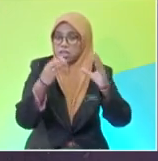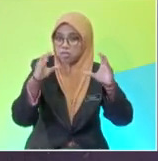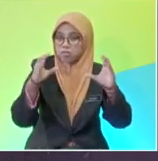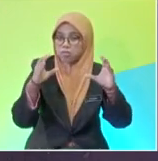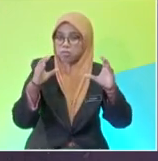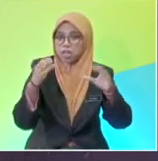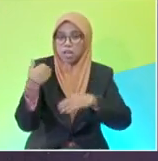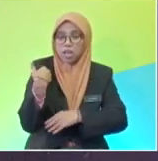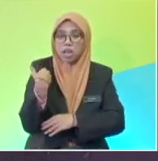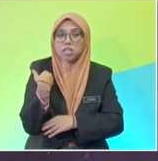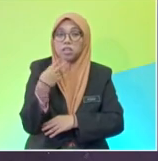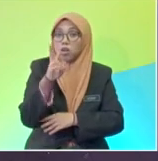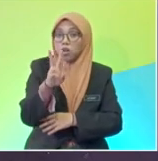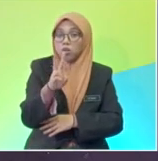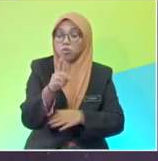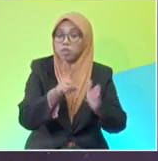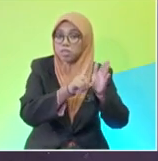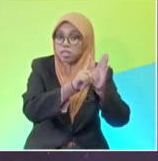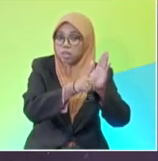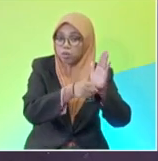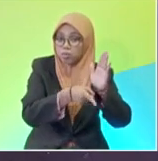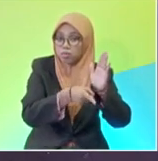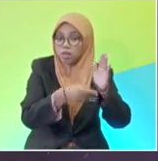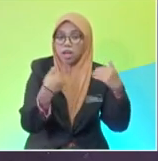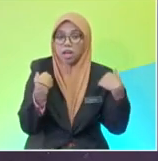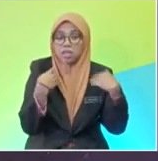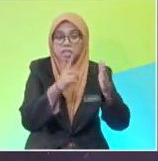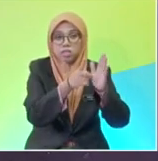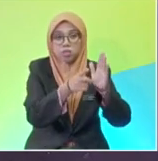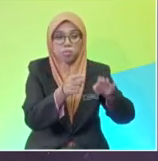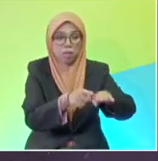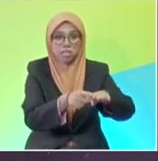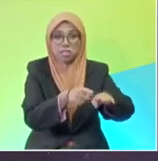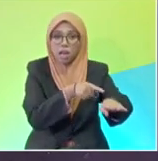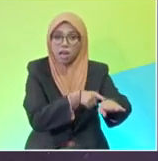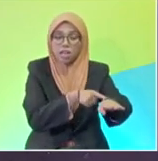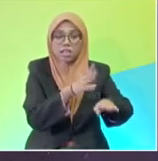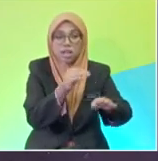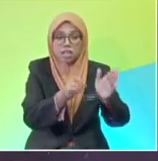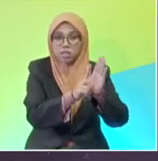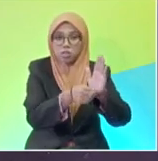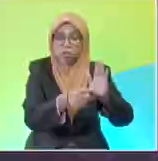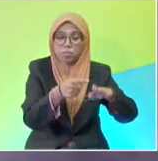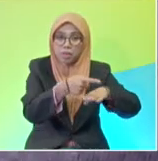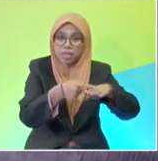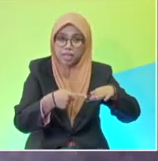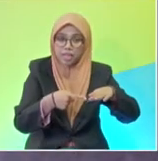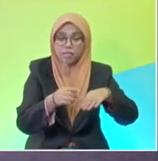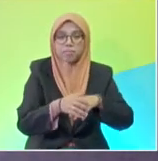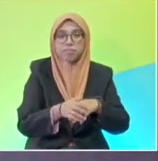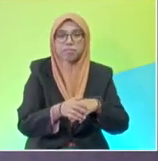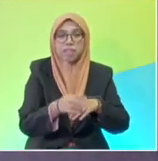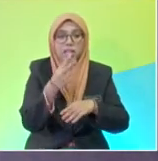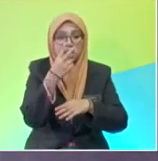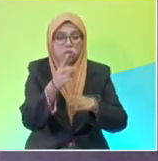okey, ada dua jarum, panjang cikgu dan jarum pendek. Jarum pendek dia berwarna hitam dan jarum panjang dia berwarna